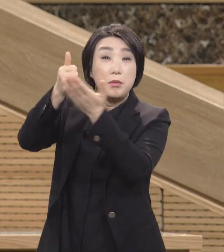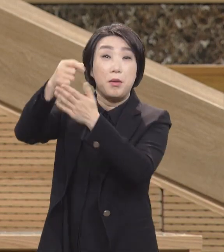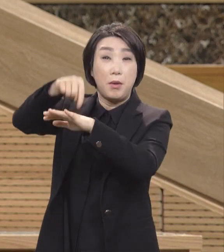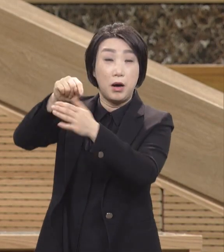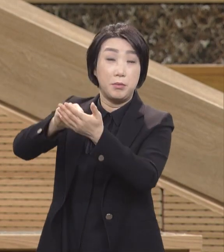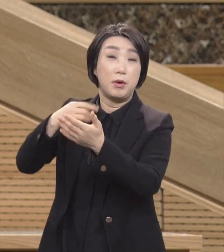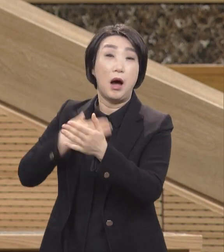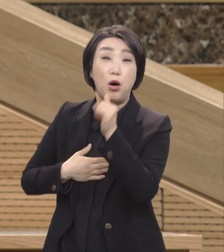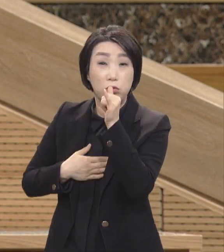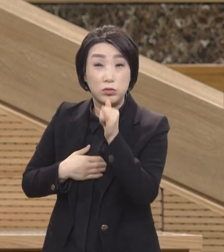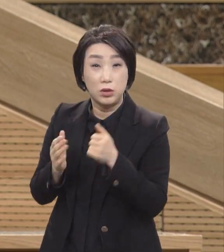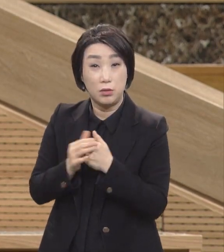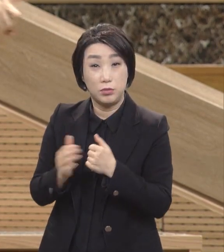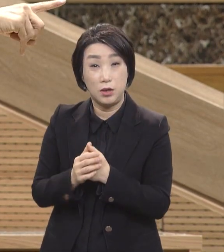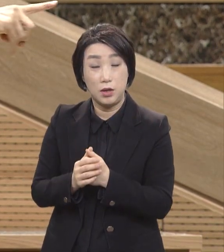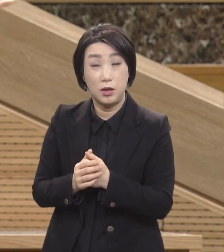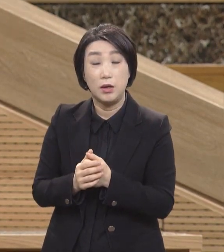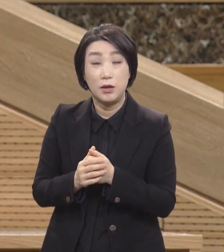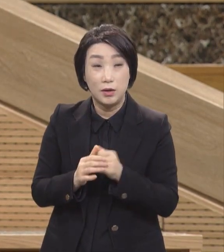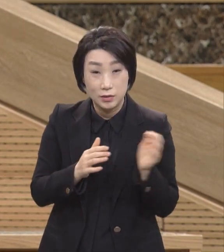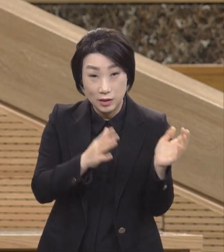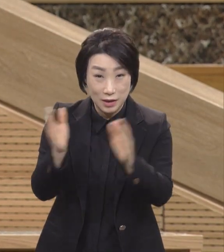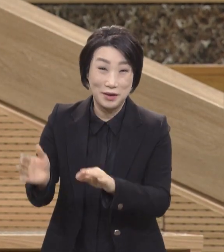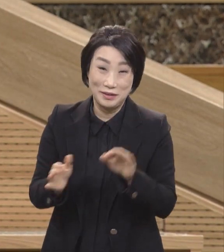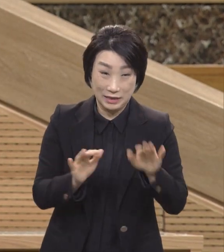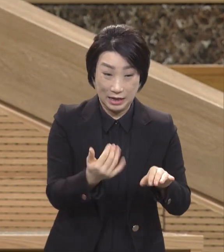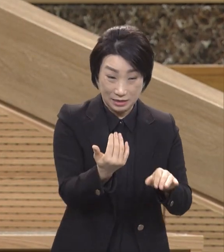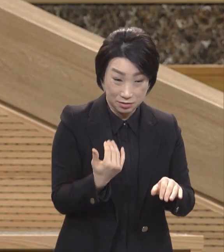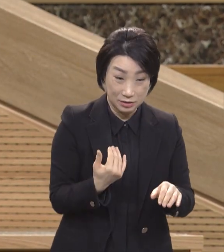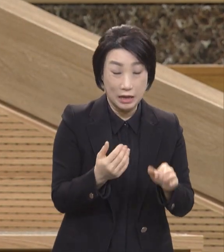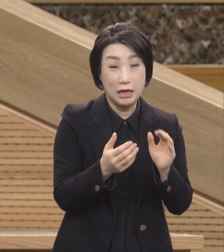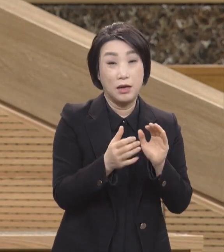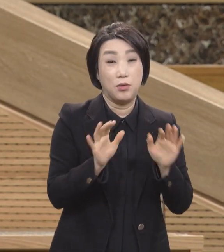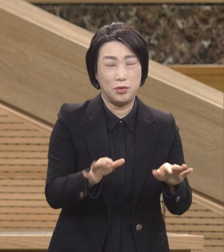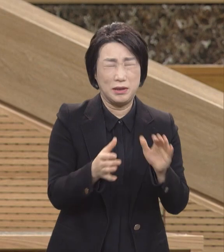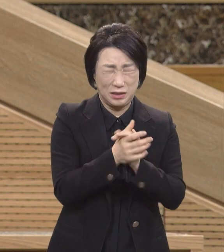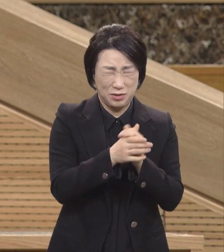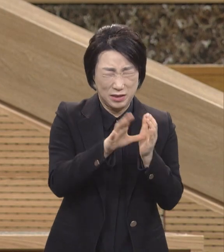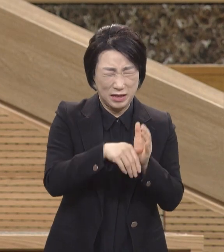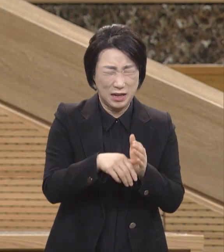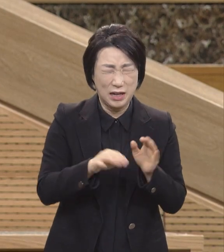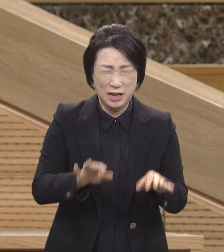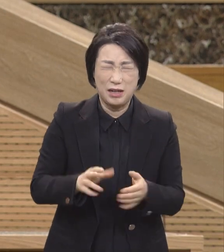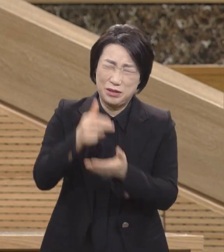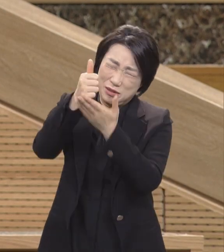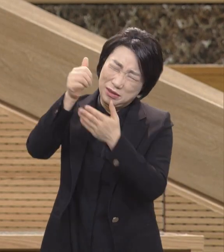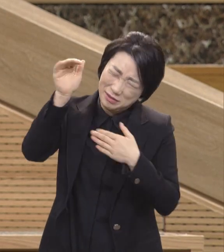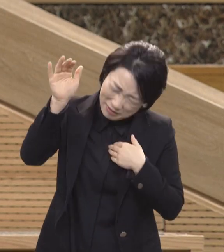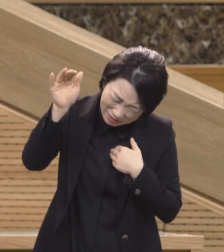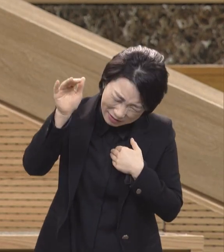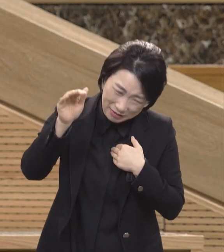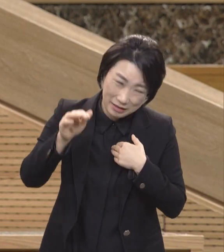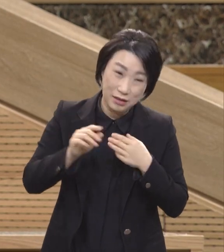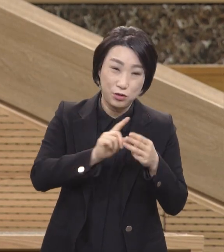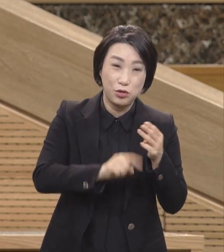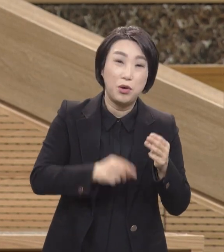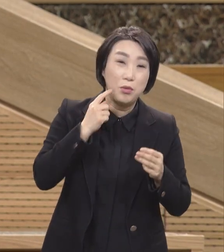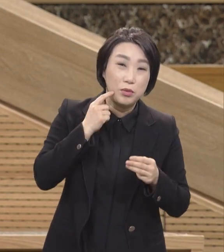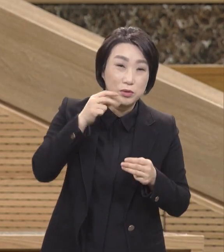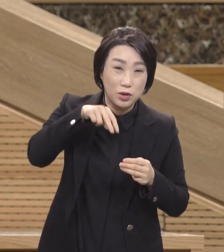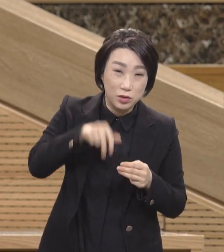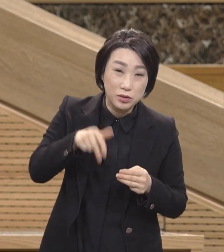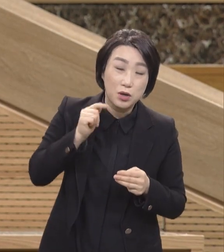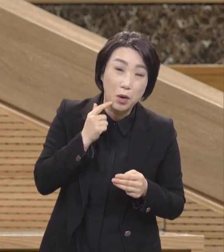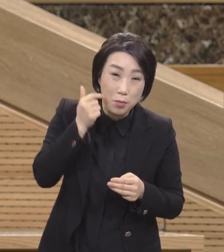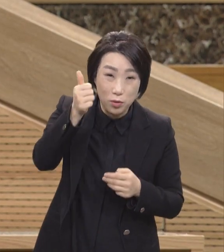마음을 읽는 거예요. 오늘도 내가 기도할 때 주님 윤석준이가 내 마음 가지고 목표고 내 마음